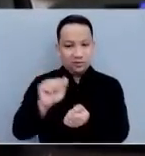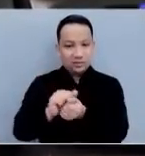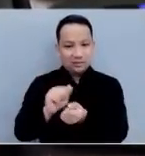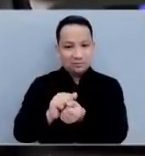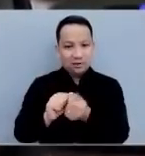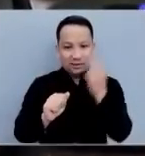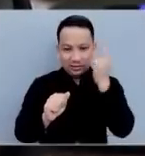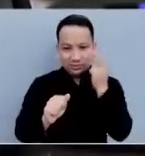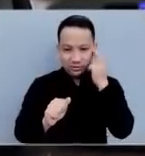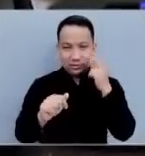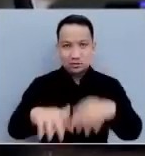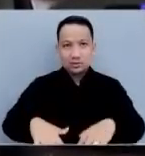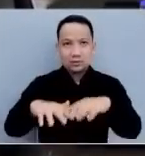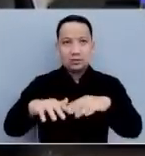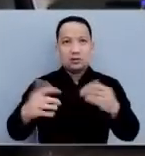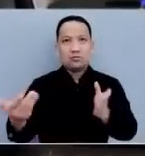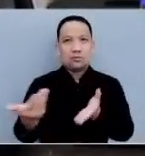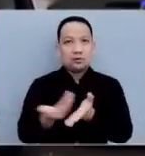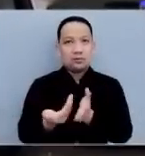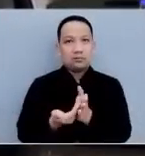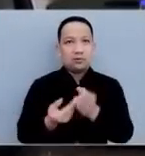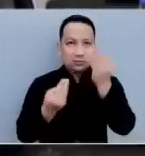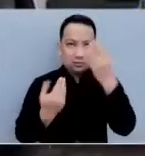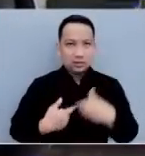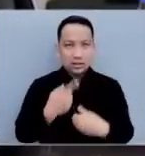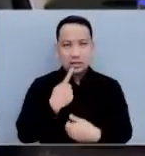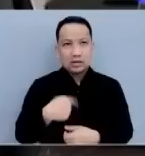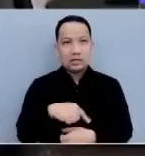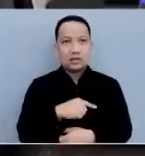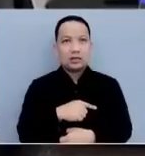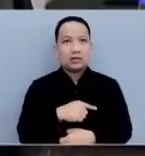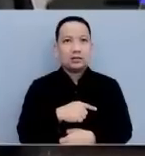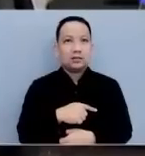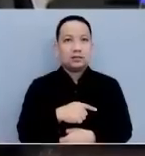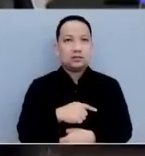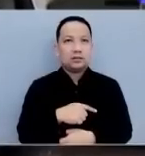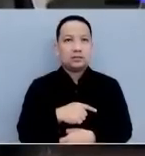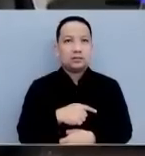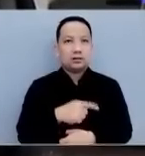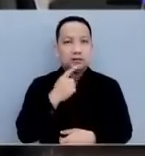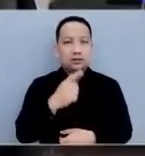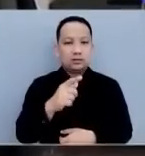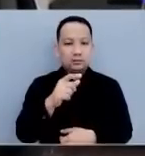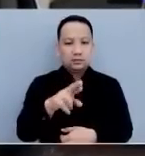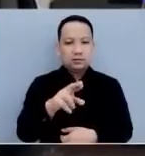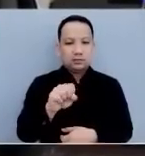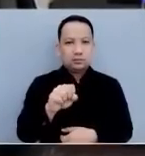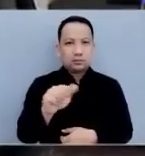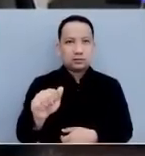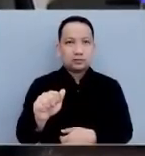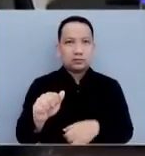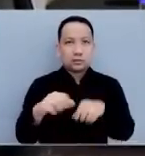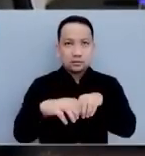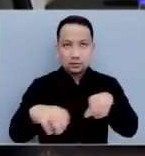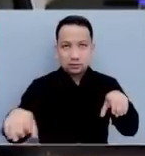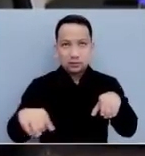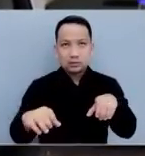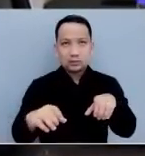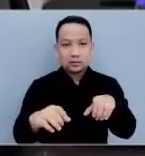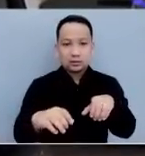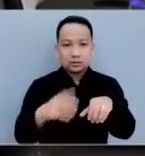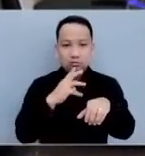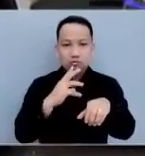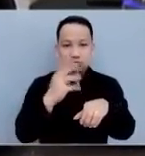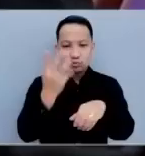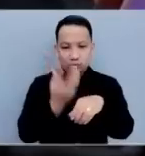po kaming hawak. At ang lagi lang pong binabanggit sa amin, maski ni Mr. RSA, ay dredging. Ang